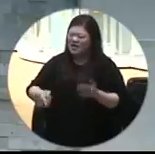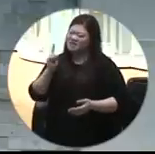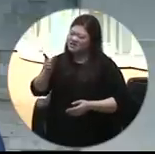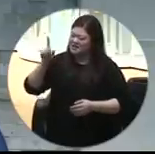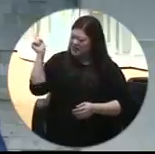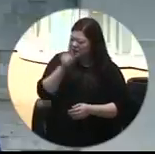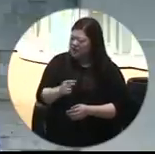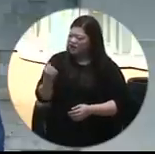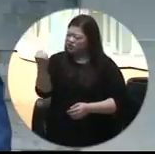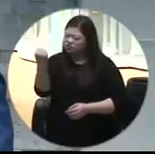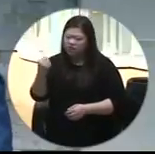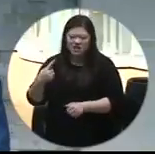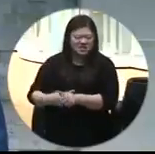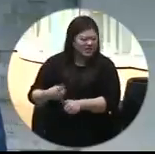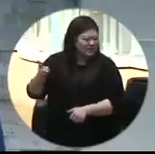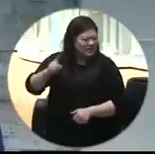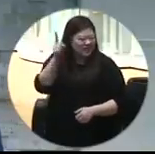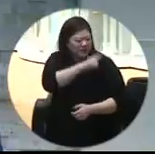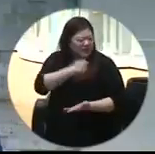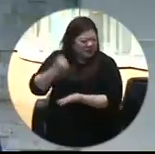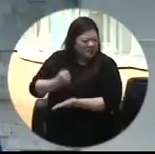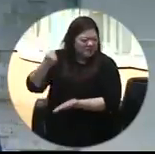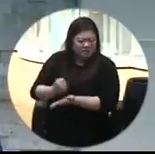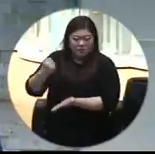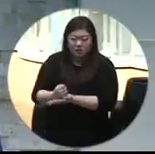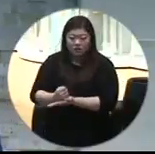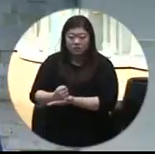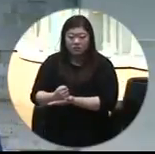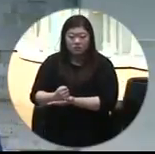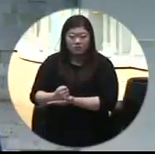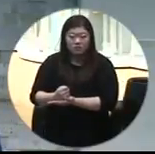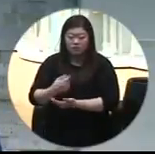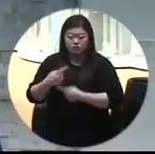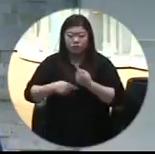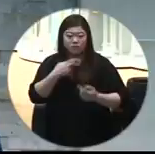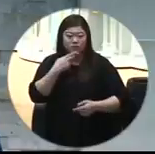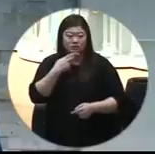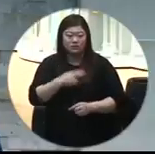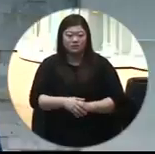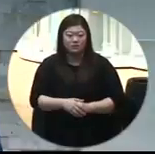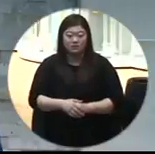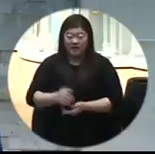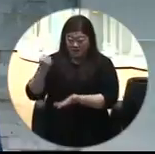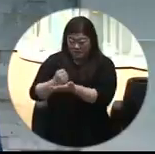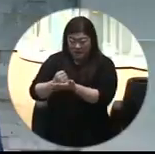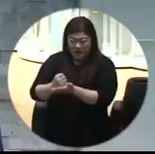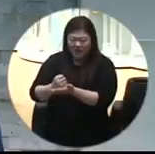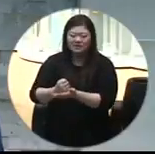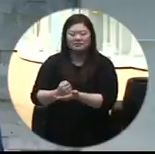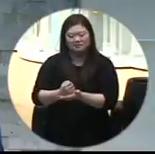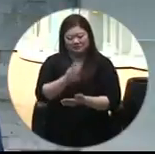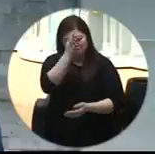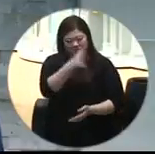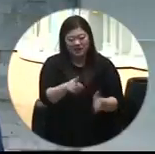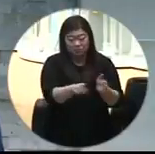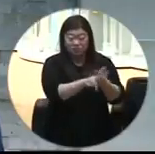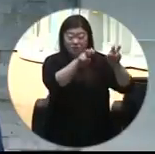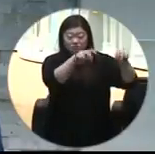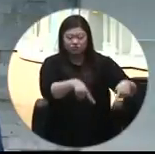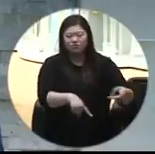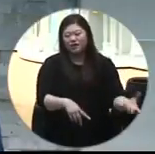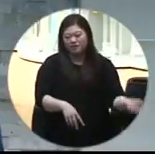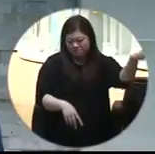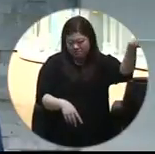서로 돌아서면 욕하고 비방하고 그런 거 하지 않습니다. 그건 불신자들이라는 거예요. 육신 싸움하는 사람들